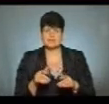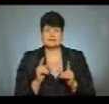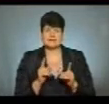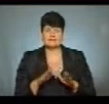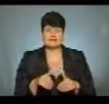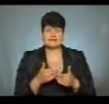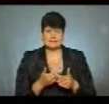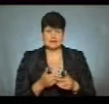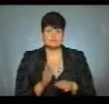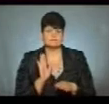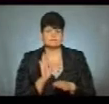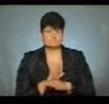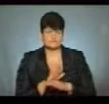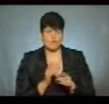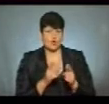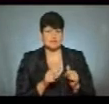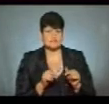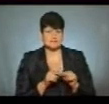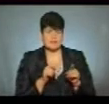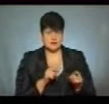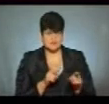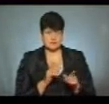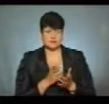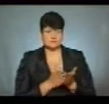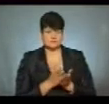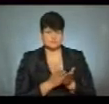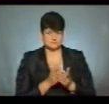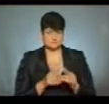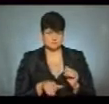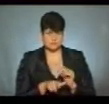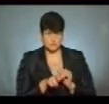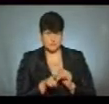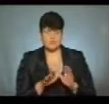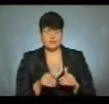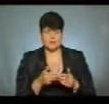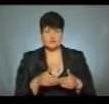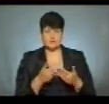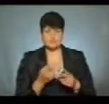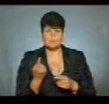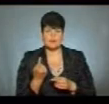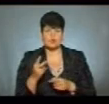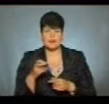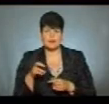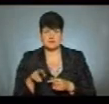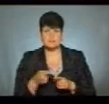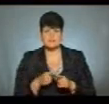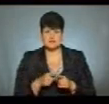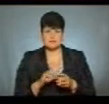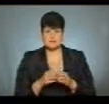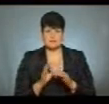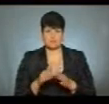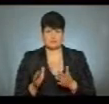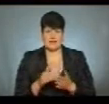підрядній організації, яка обслуговує дану ділянку дороги. І вони дали свої пропозиції, що до 1 липня ця проблема буде